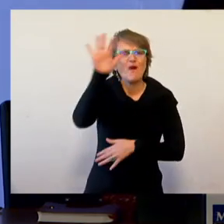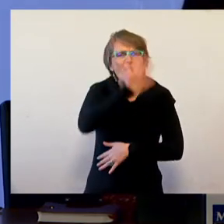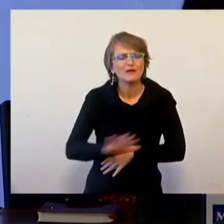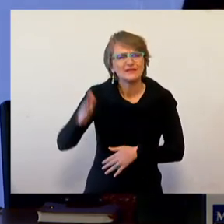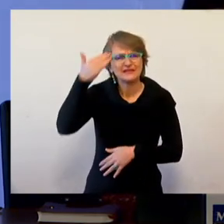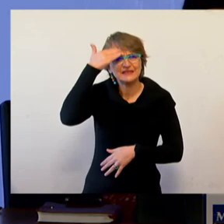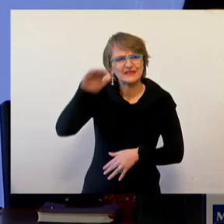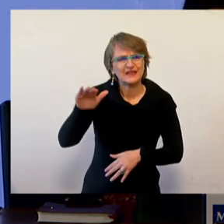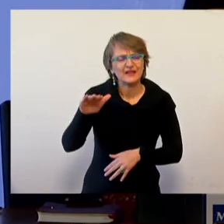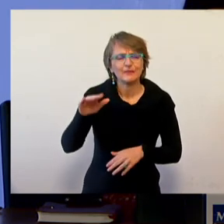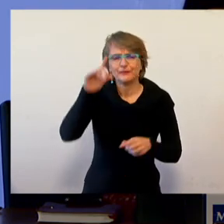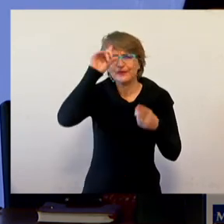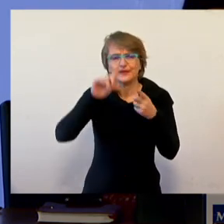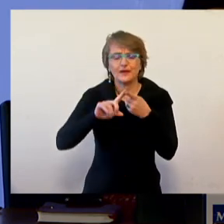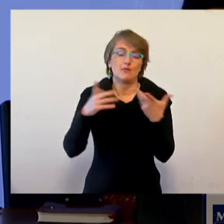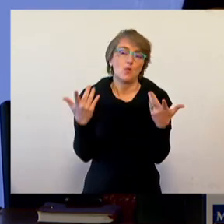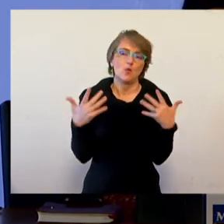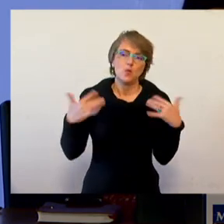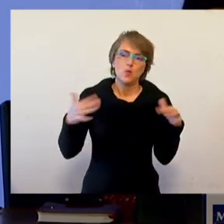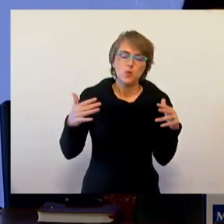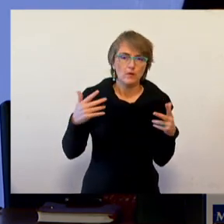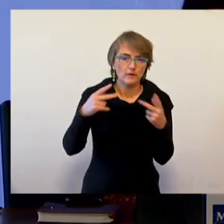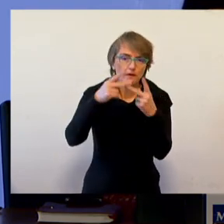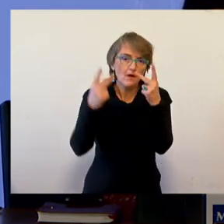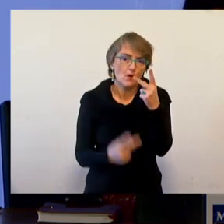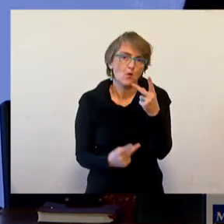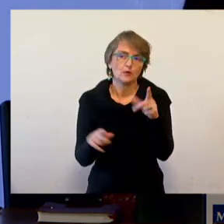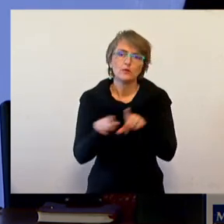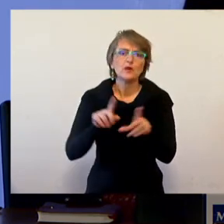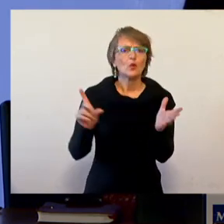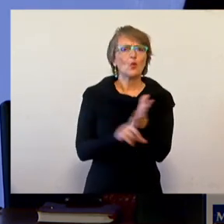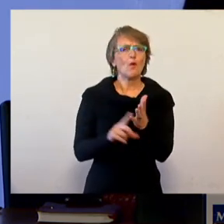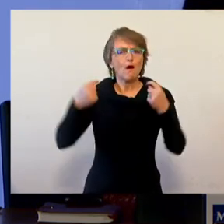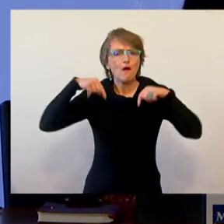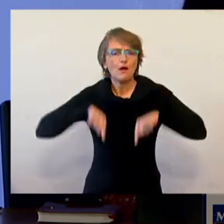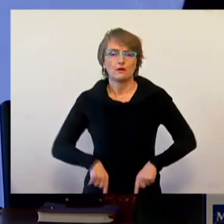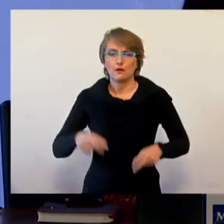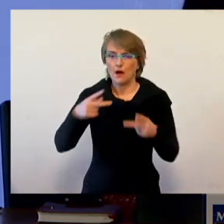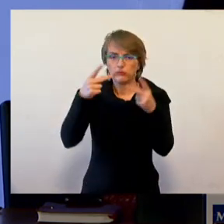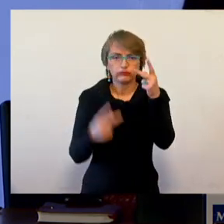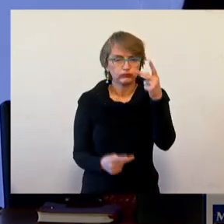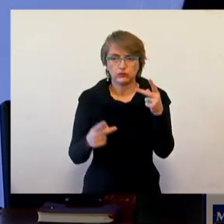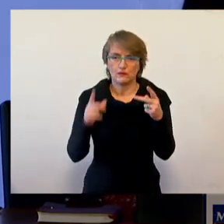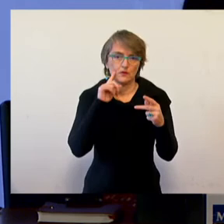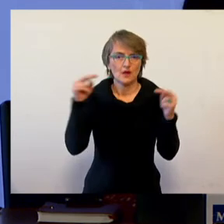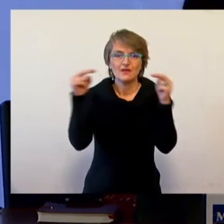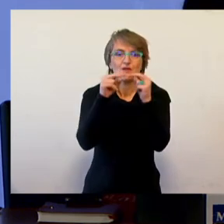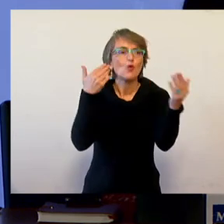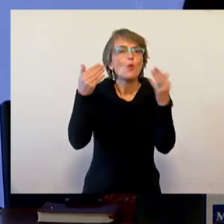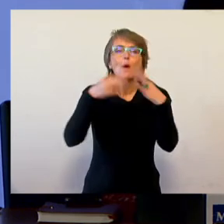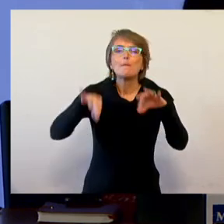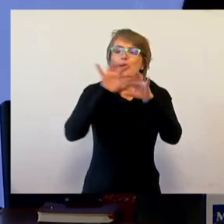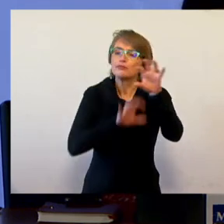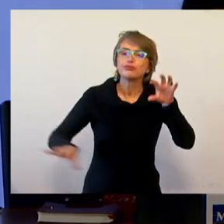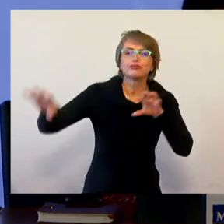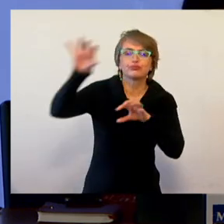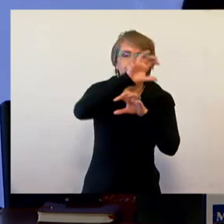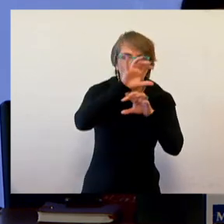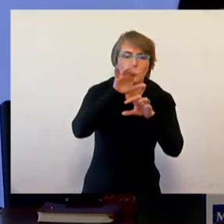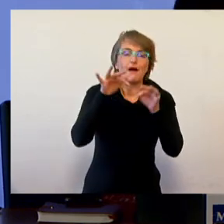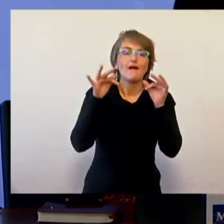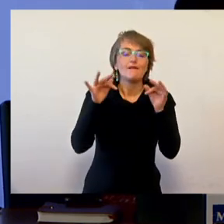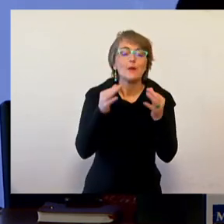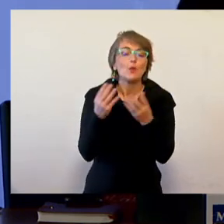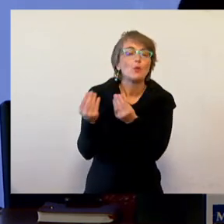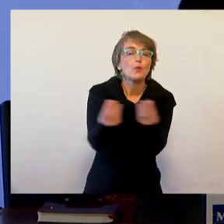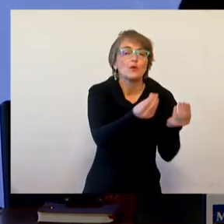particulièrement préjudiciable pour son image et pour sa conception de l'état de droit, qui est dans les bas-fonds des moyens alloués par habitant